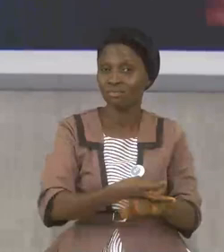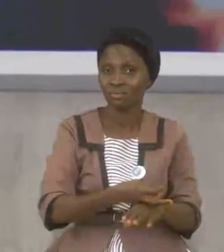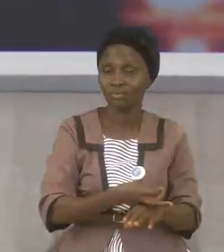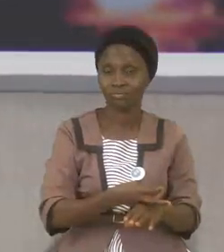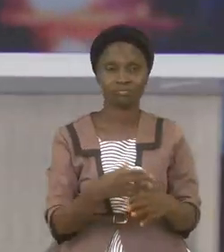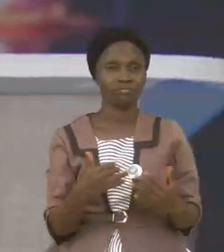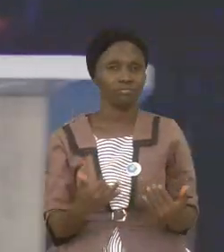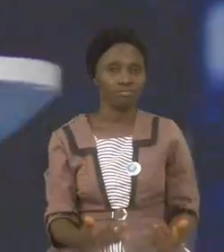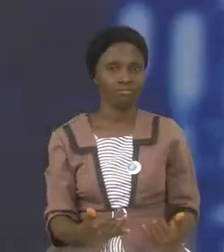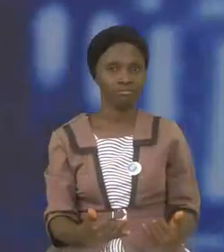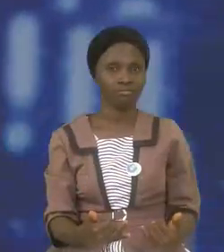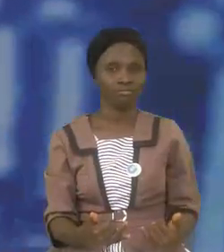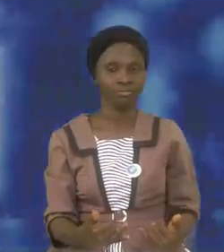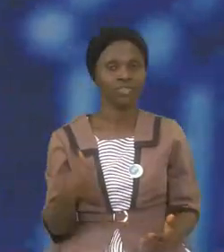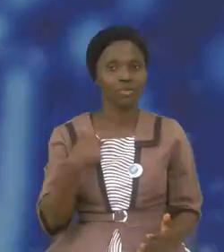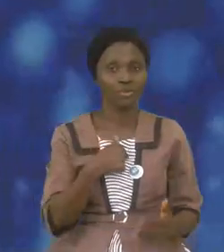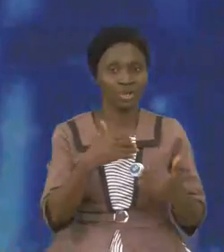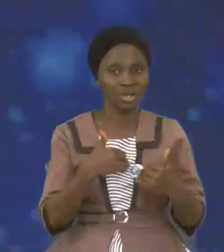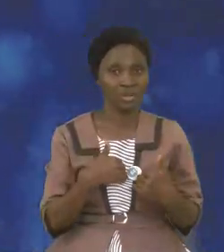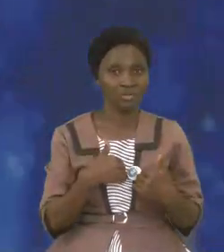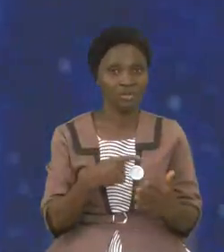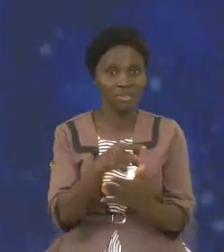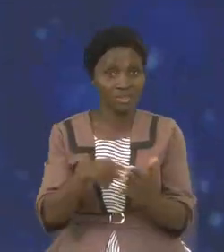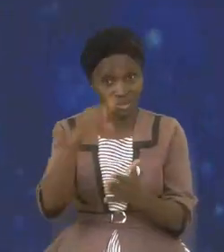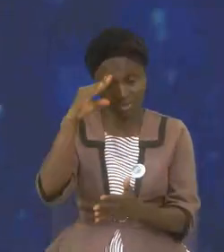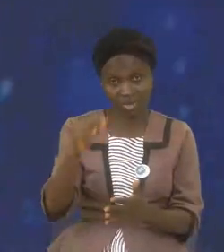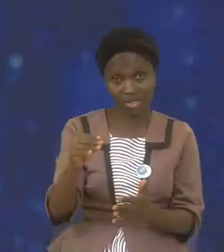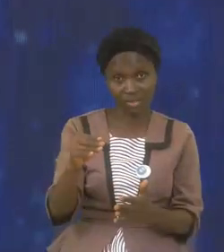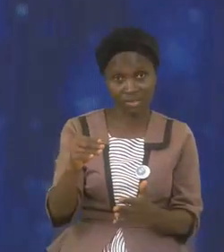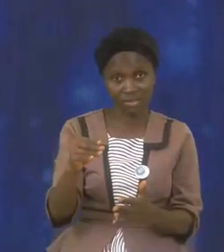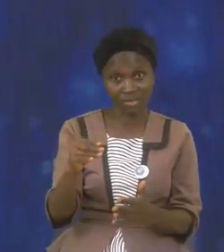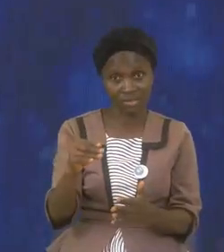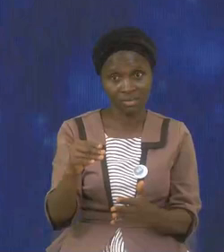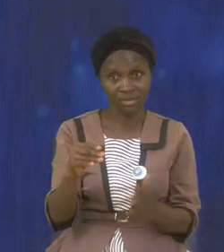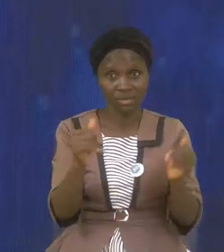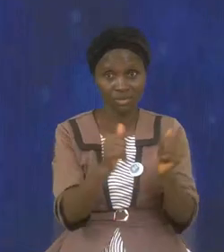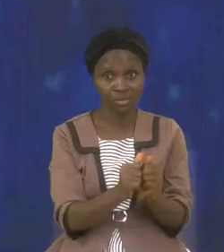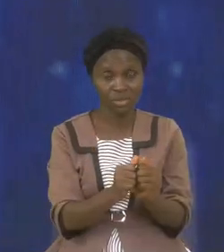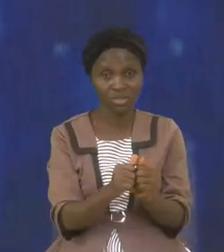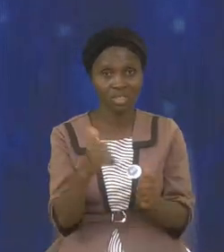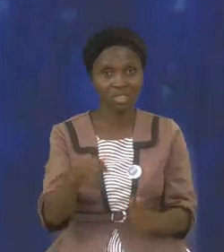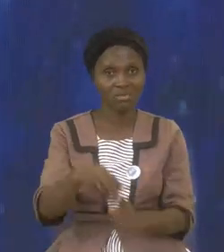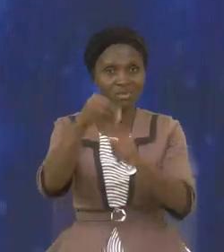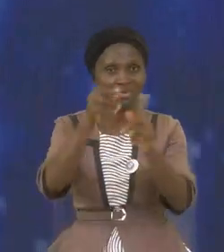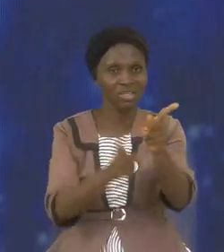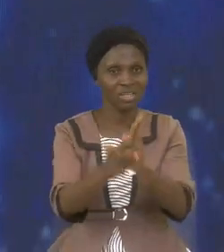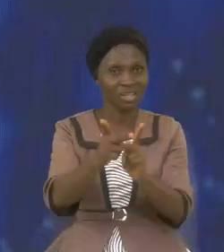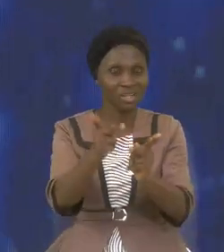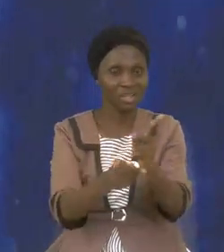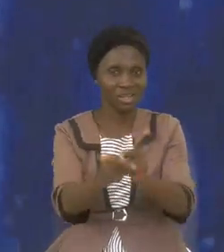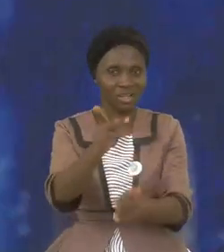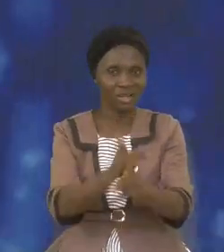ces gens endurcis dont le cœur est dur. Maintenant, nous avons cet homme.